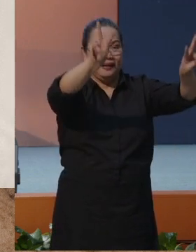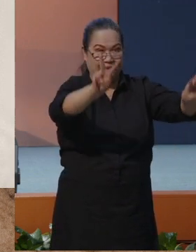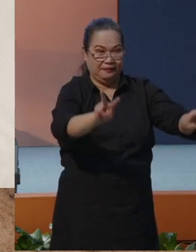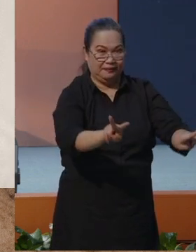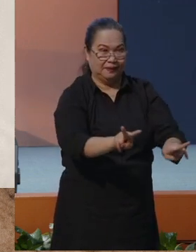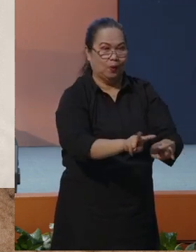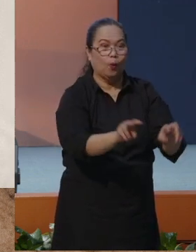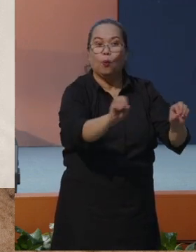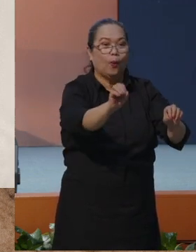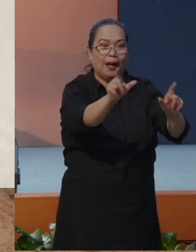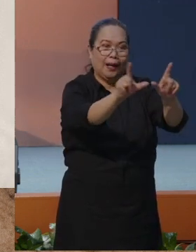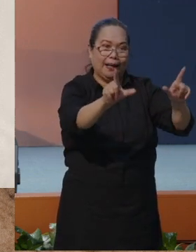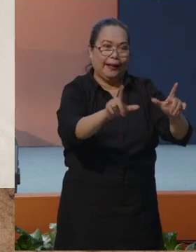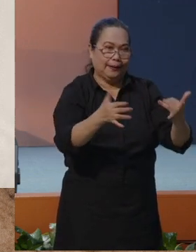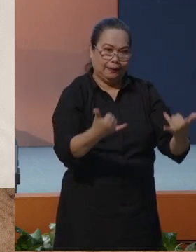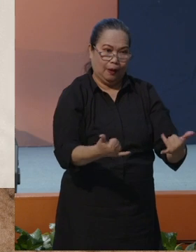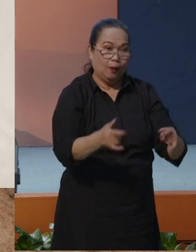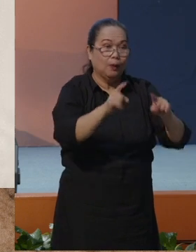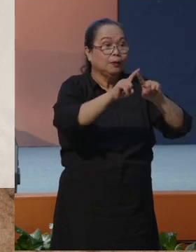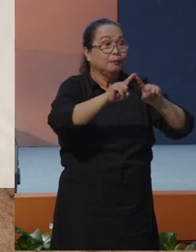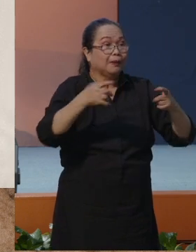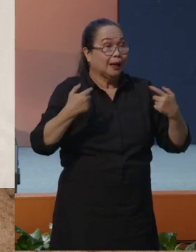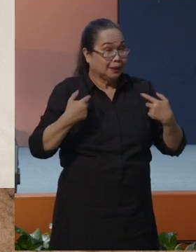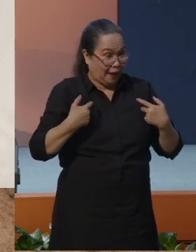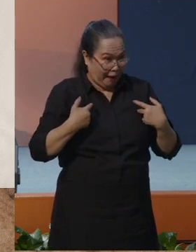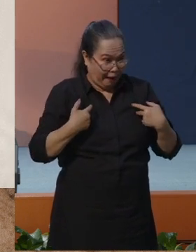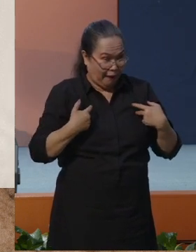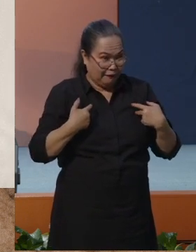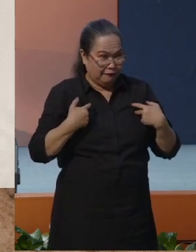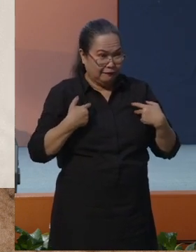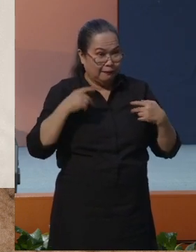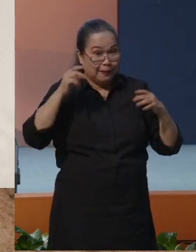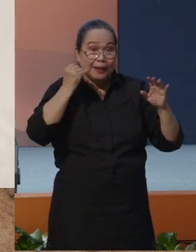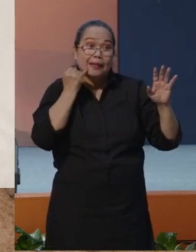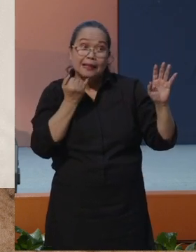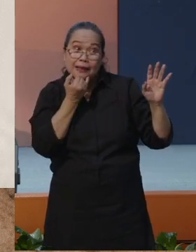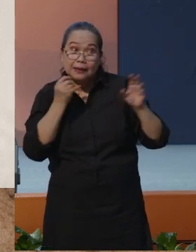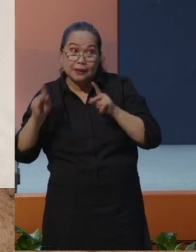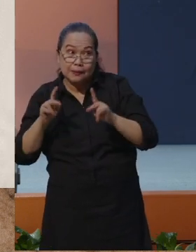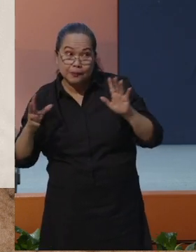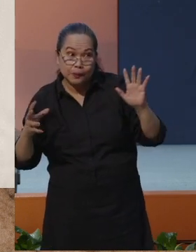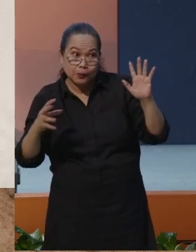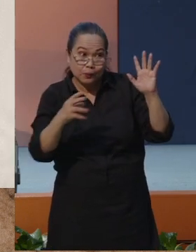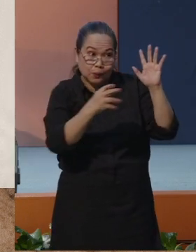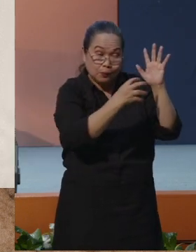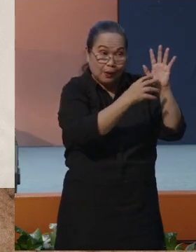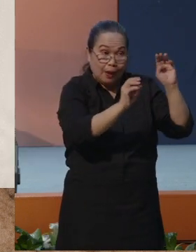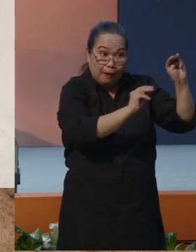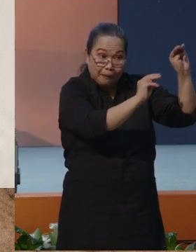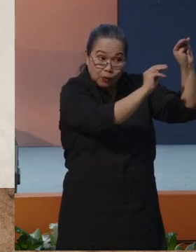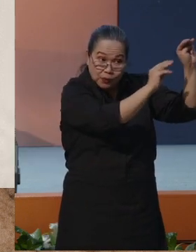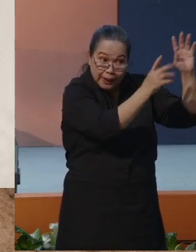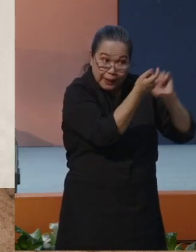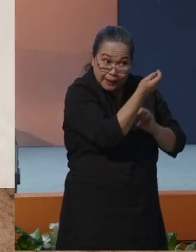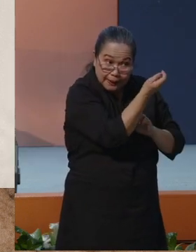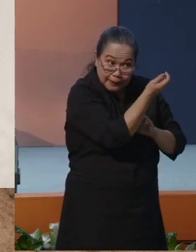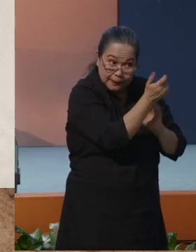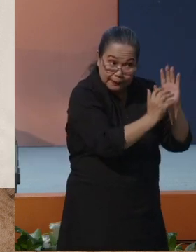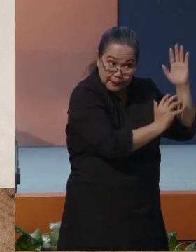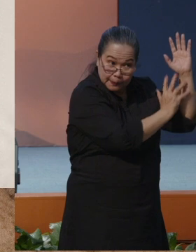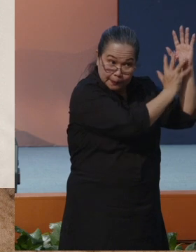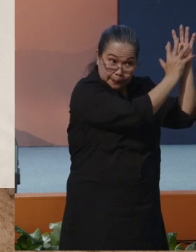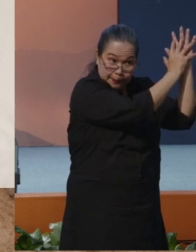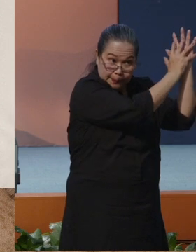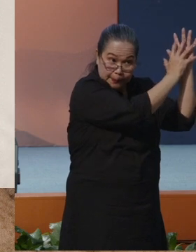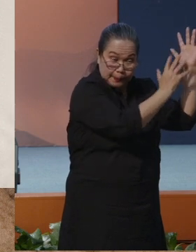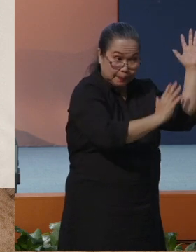wala na siyang lake ngayon, pero doon po sila nagpunta. Makikita nyo na bulubundukin po doon.